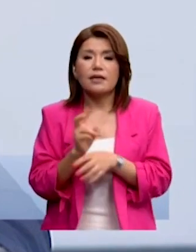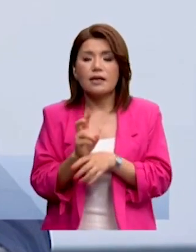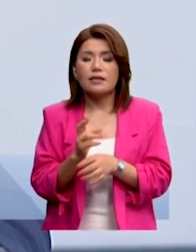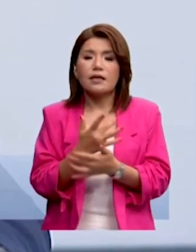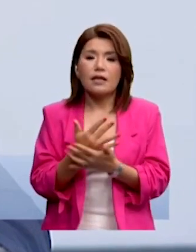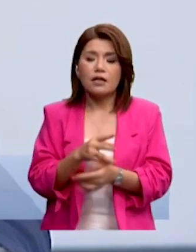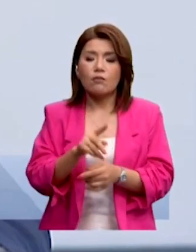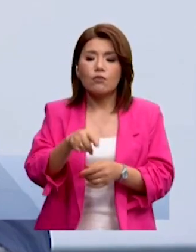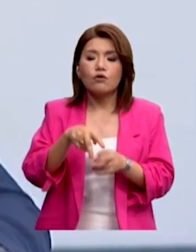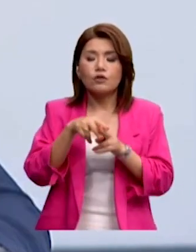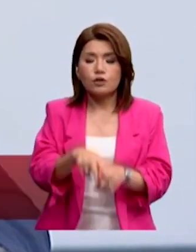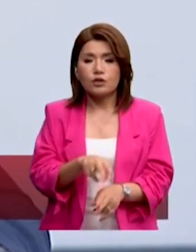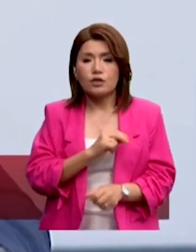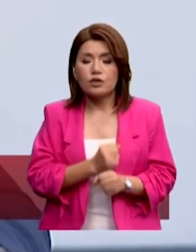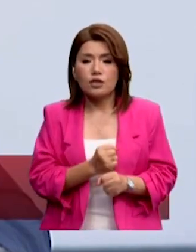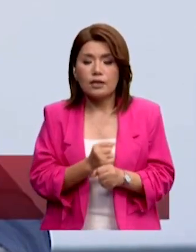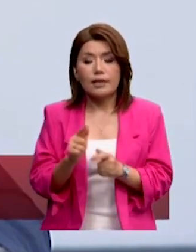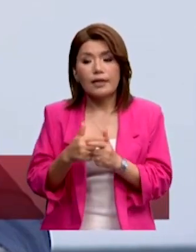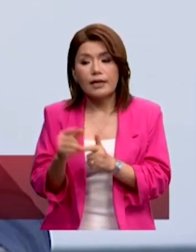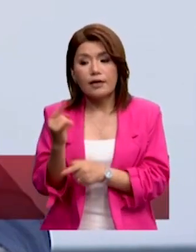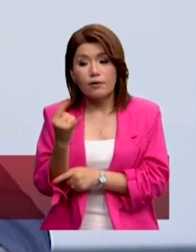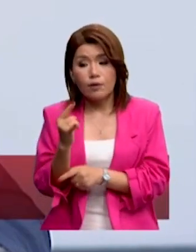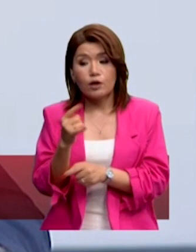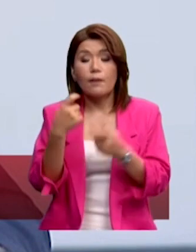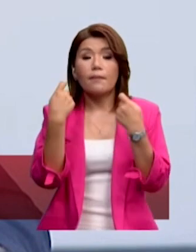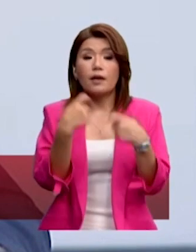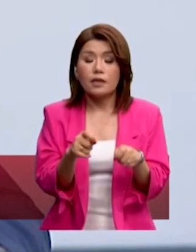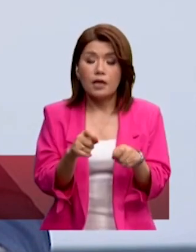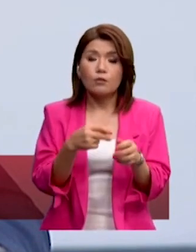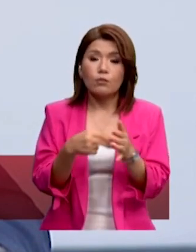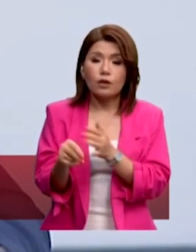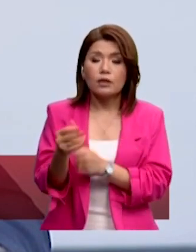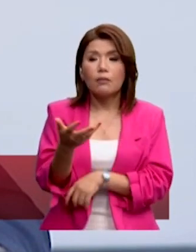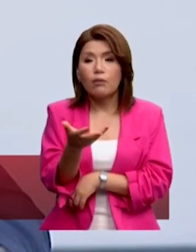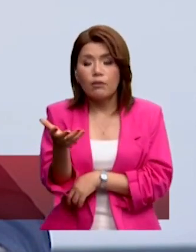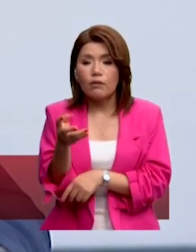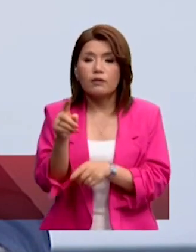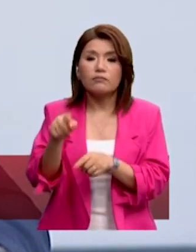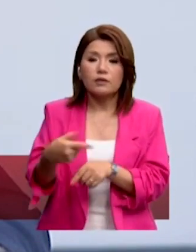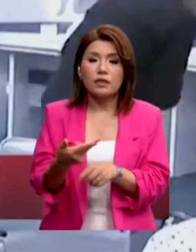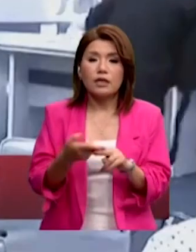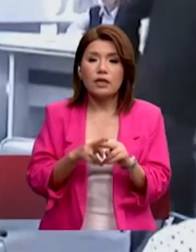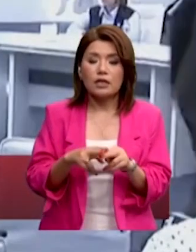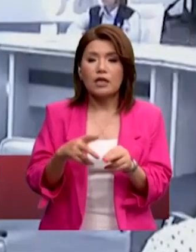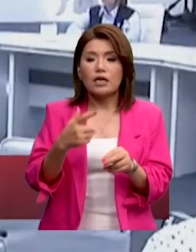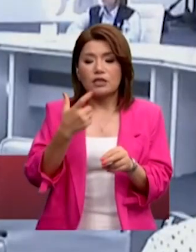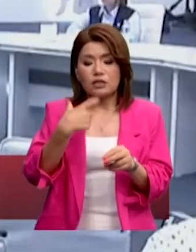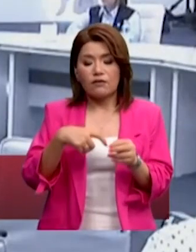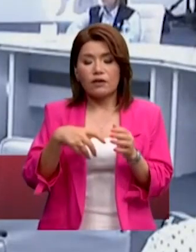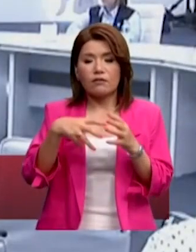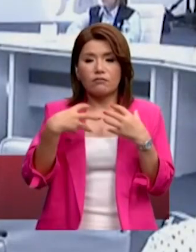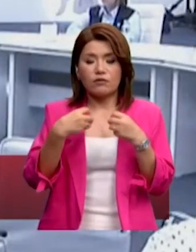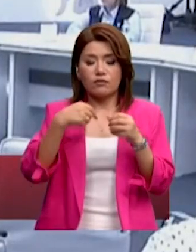труда, торговли новорожденными детьми с целью усыновления, принуждения к попрошайничеству, а также изъятия органов человека.